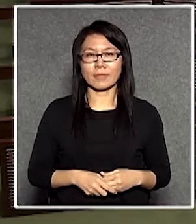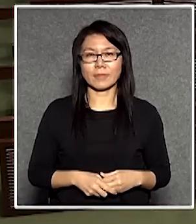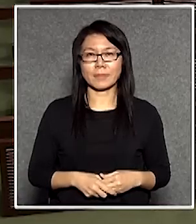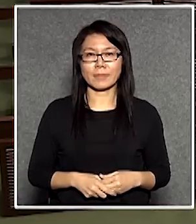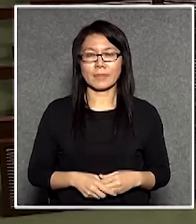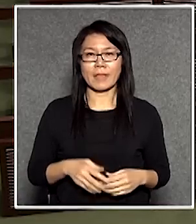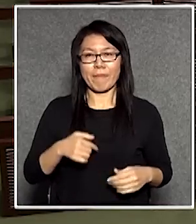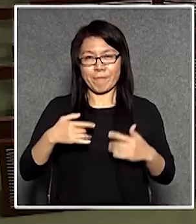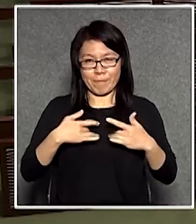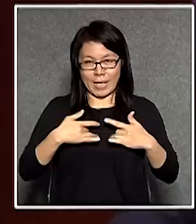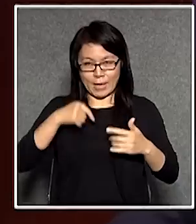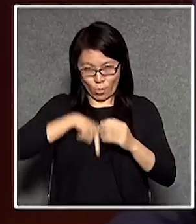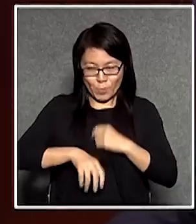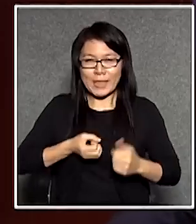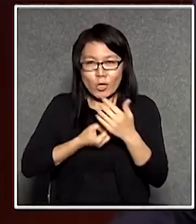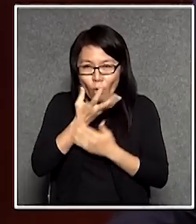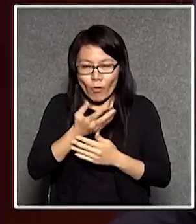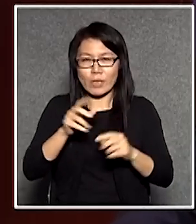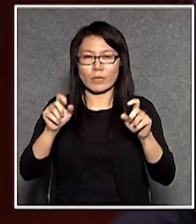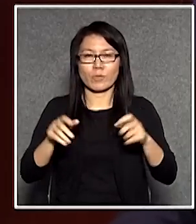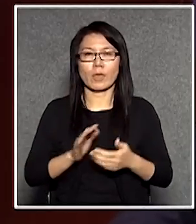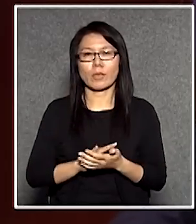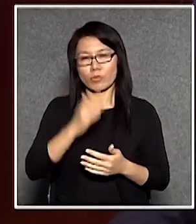肺腑之言，祝福香港，